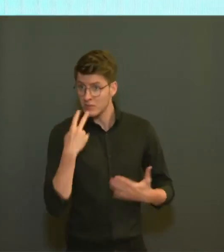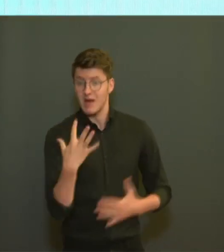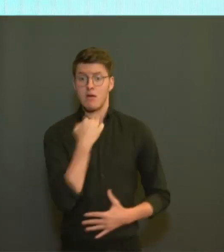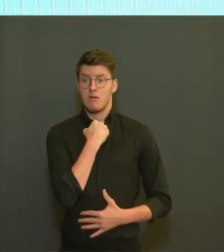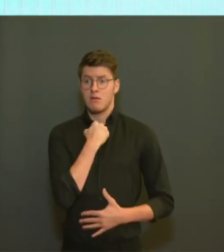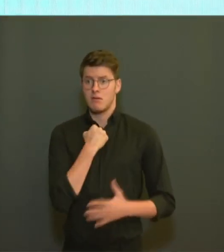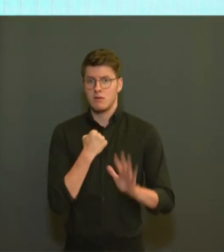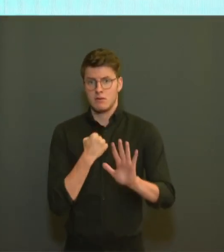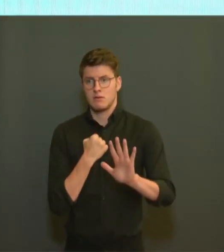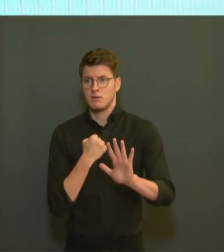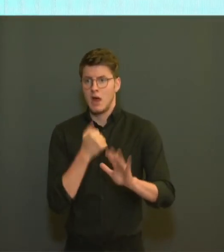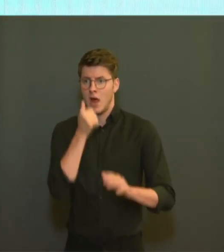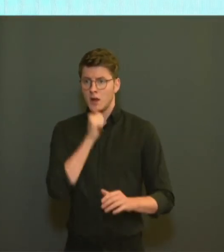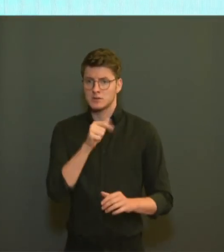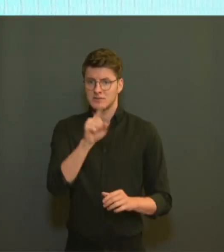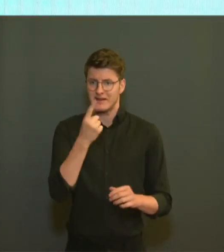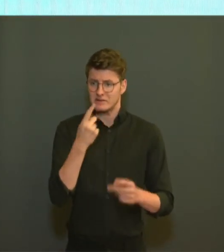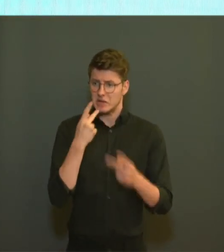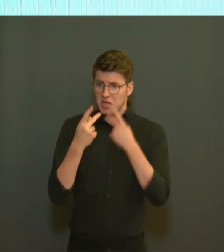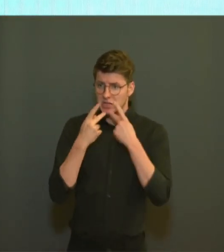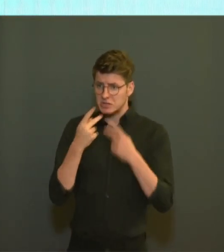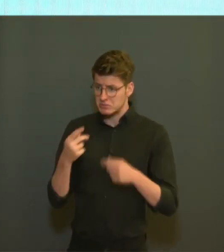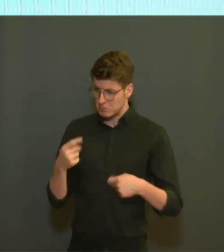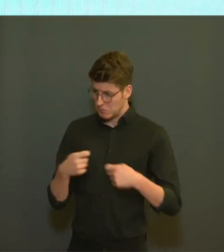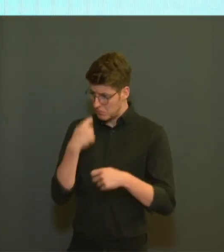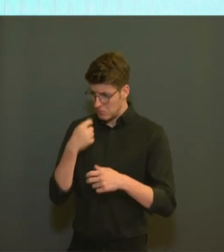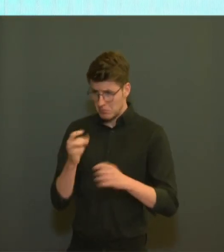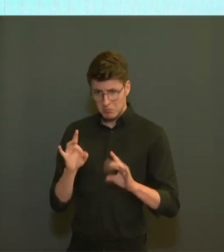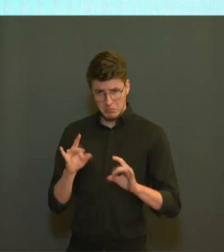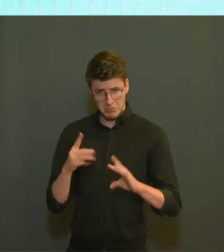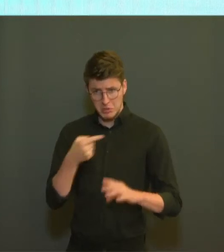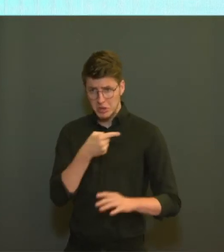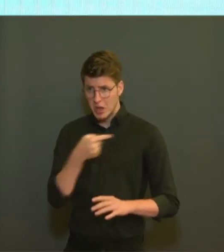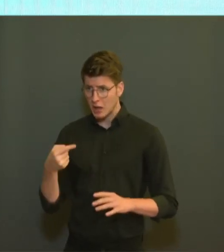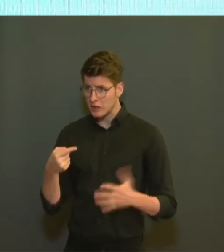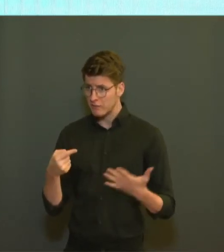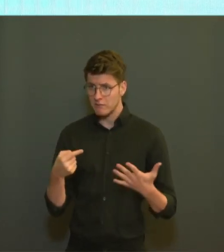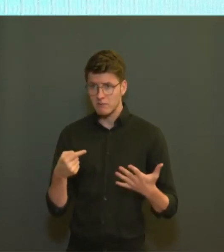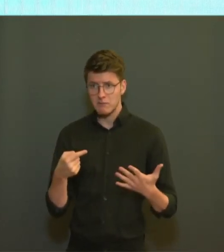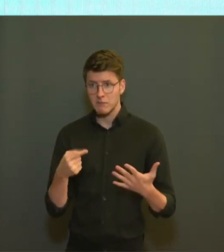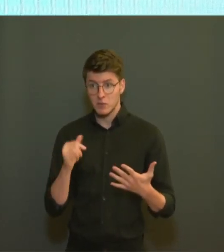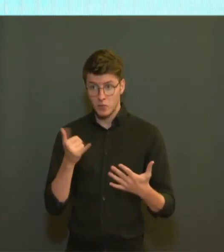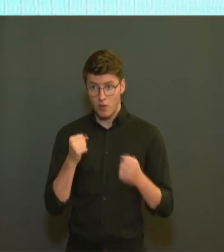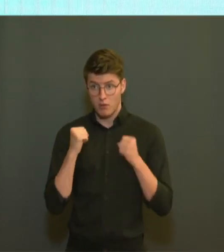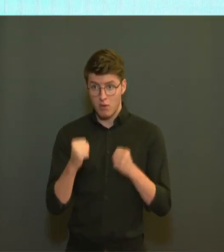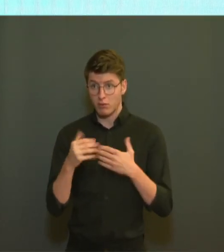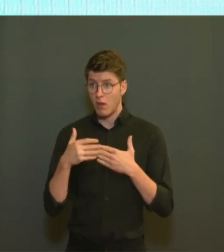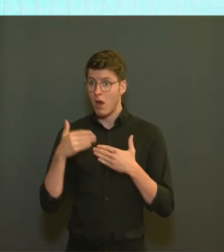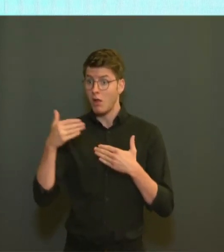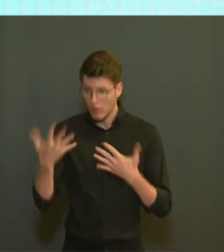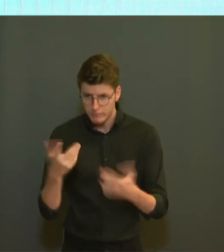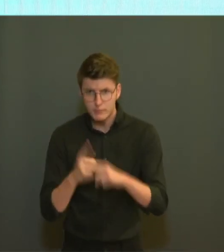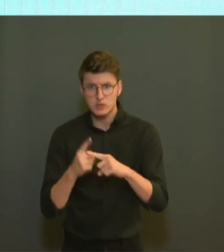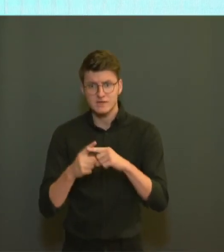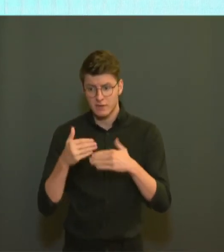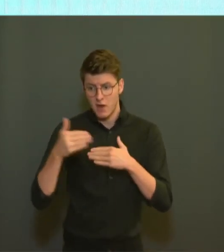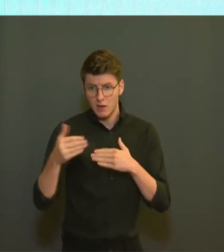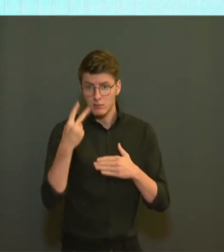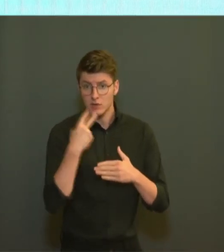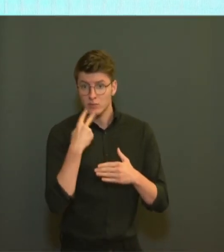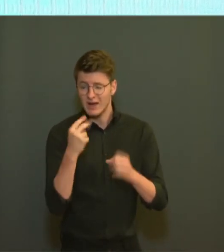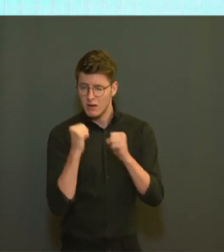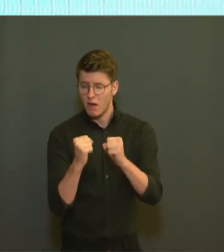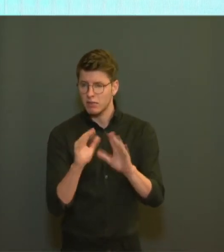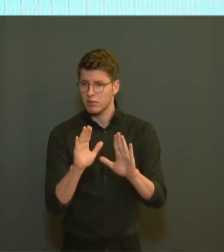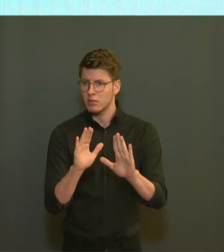die initiële test negatief was. We schatten, op basis van cijfers van de pijlartsen,